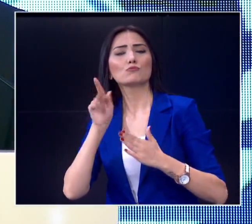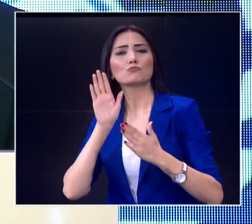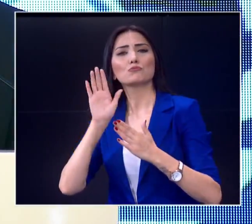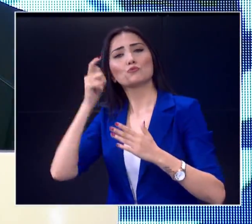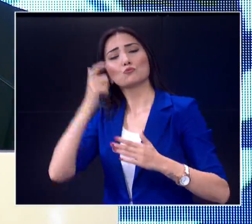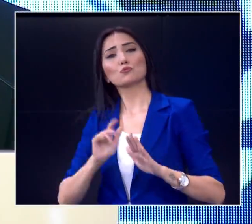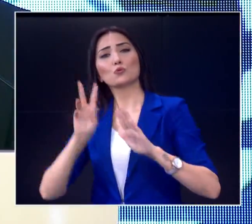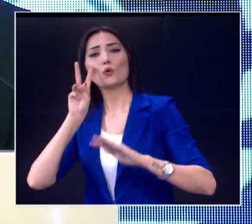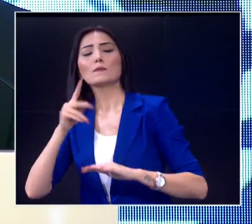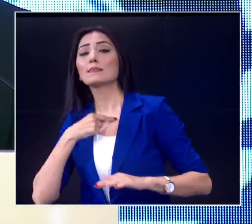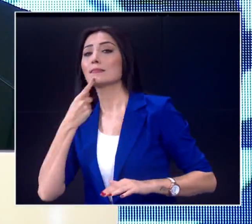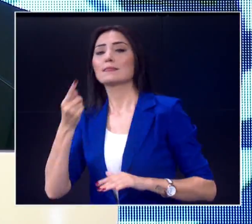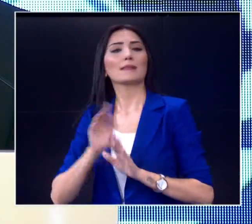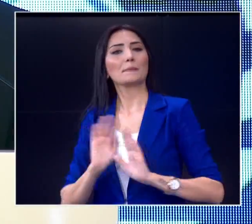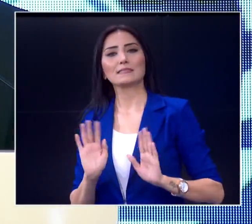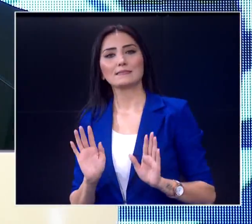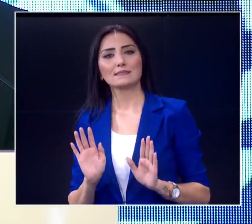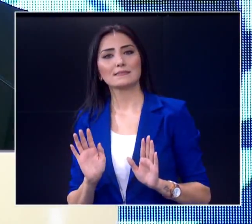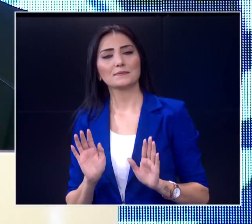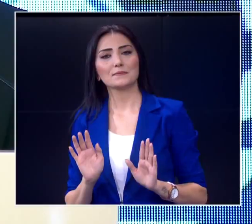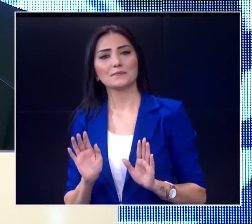sergileyin demedik.